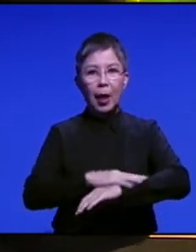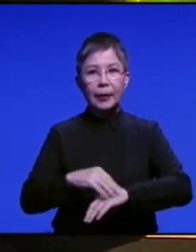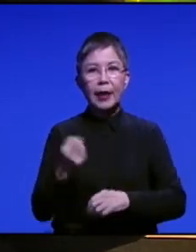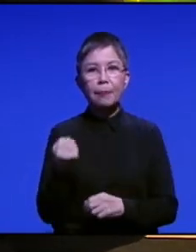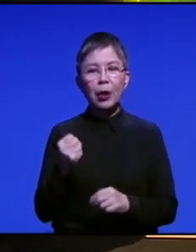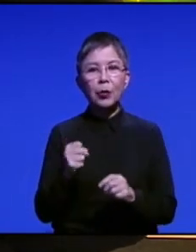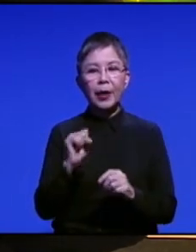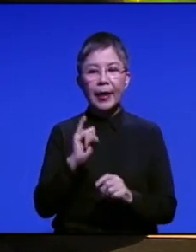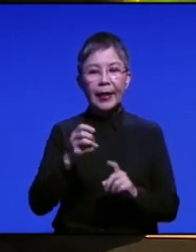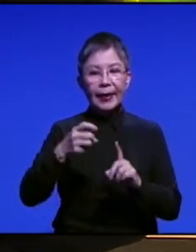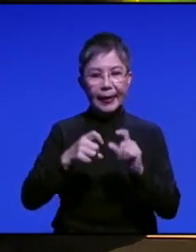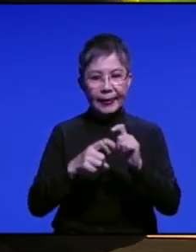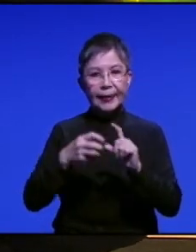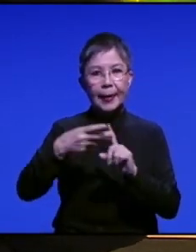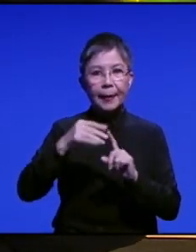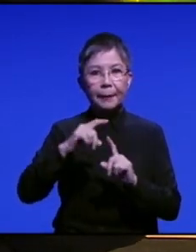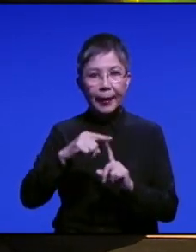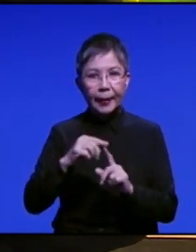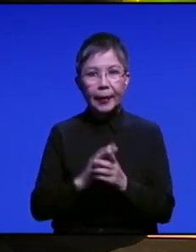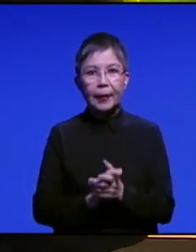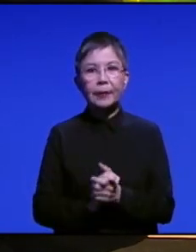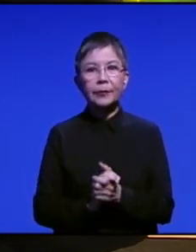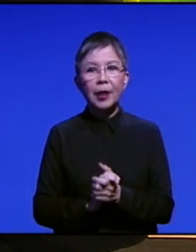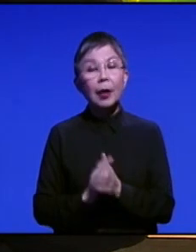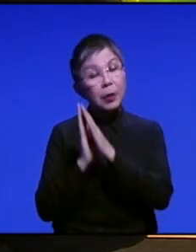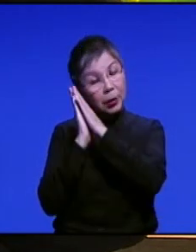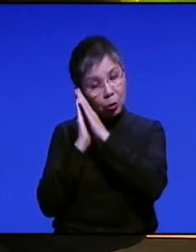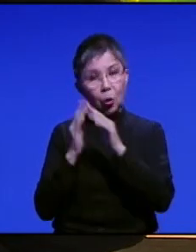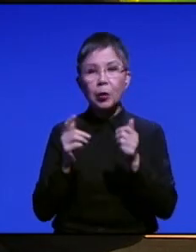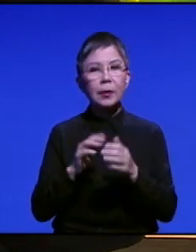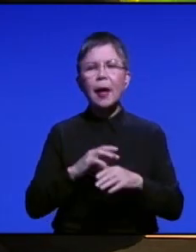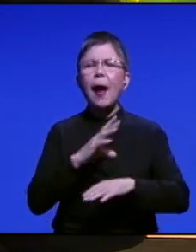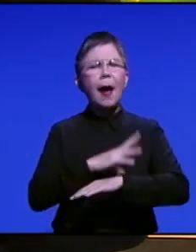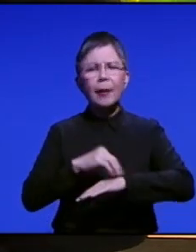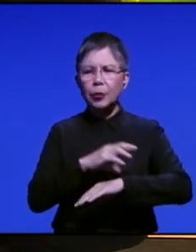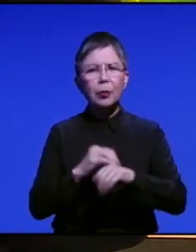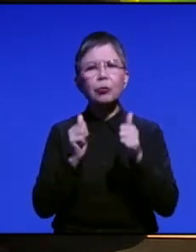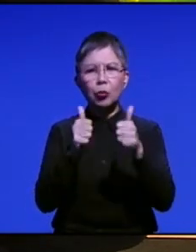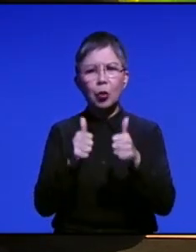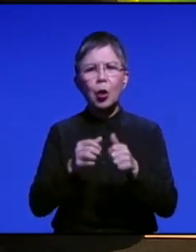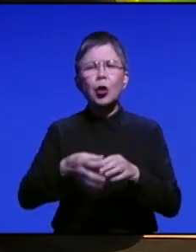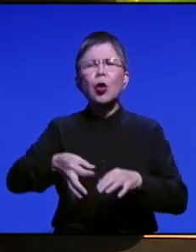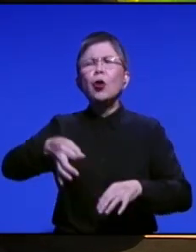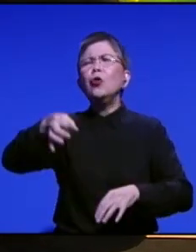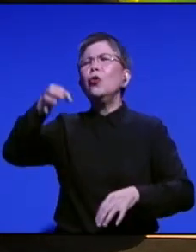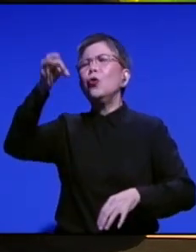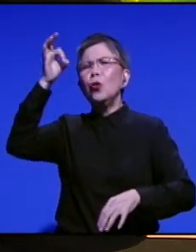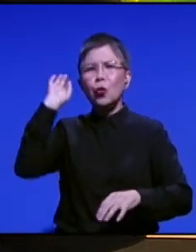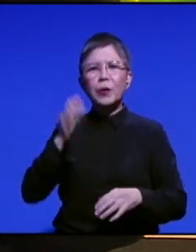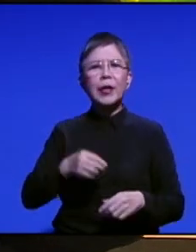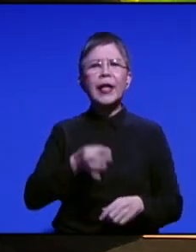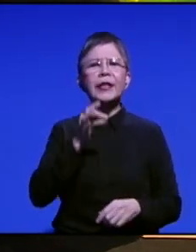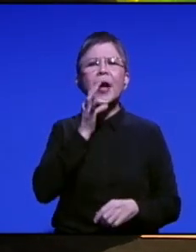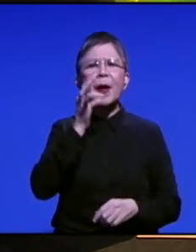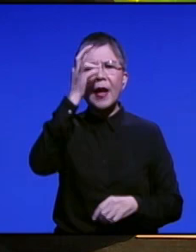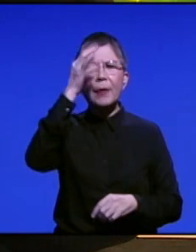Persia. Bahkan ini juga bisa dipakai untuk tidur loh, saking alaminya. Iya. Ini sudah dipakai dari sejak zaman Nabi ya. Ya betul,